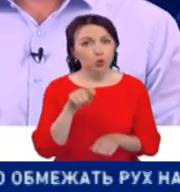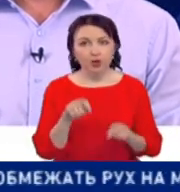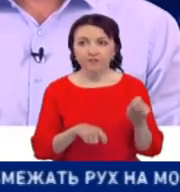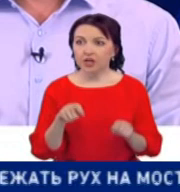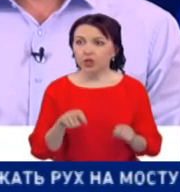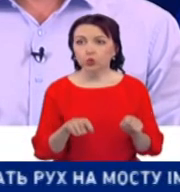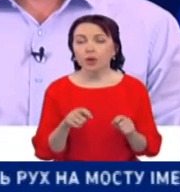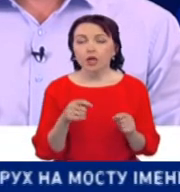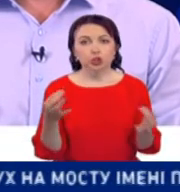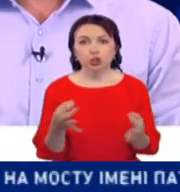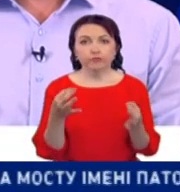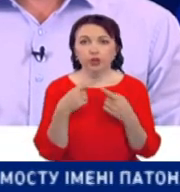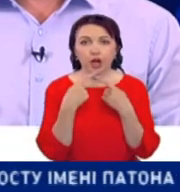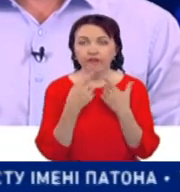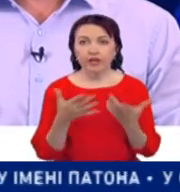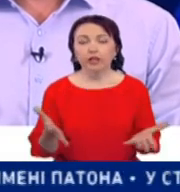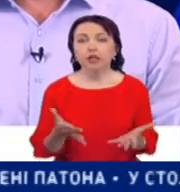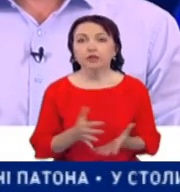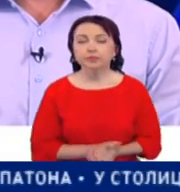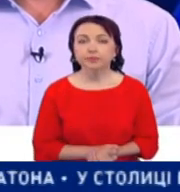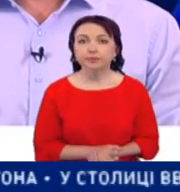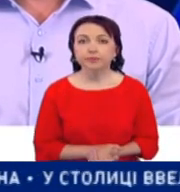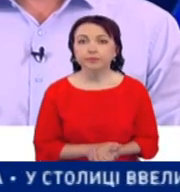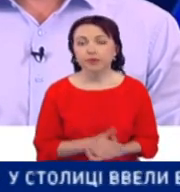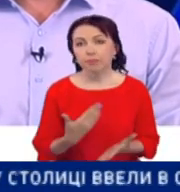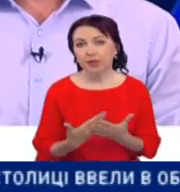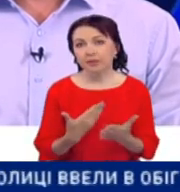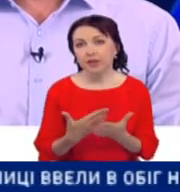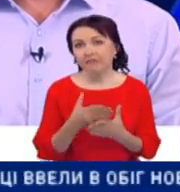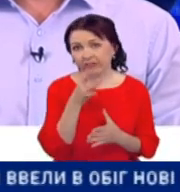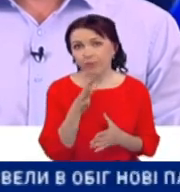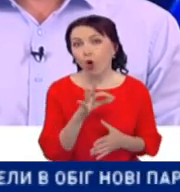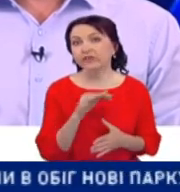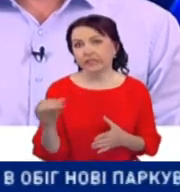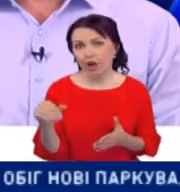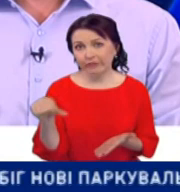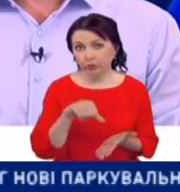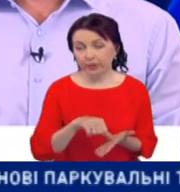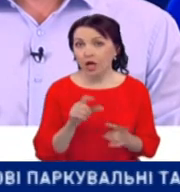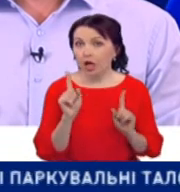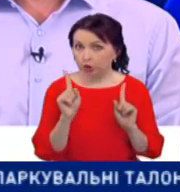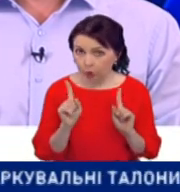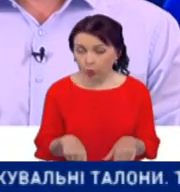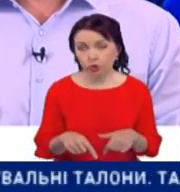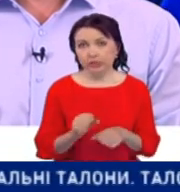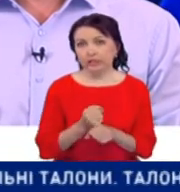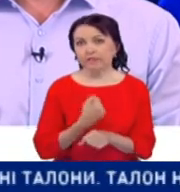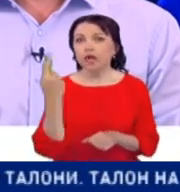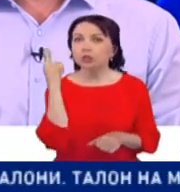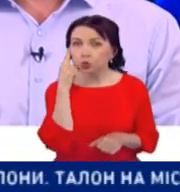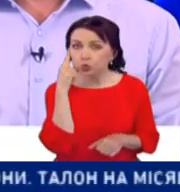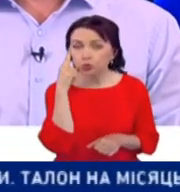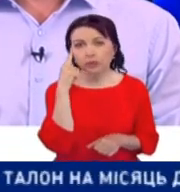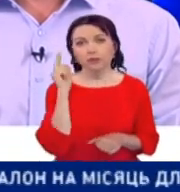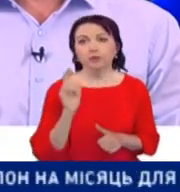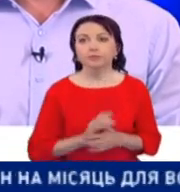не говорит. По крайней мере, во время официального выступления. Это тоже заставляет задуматься